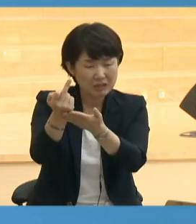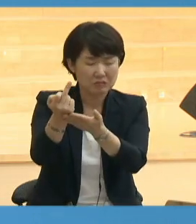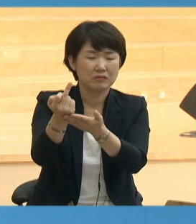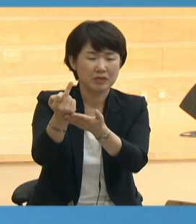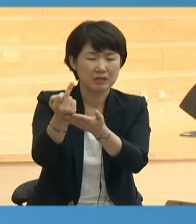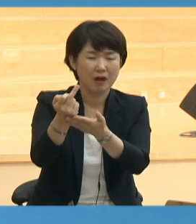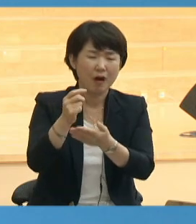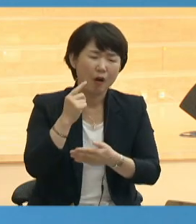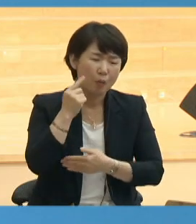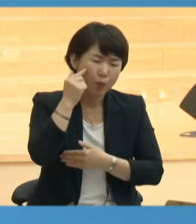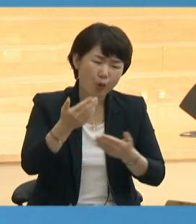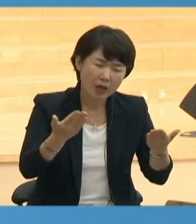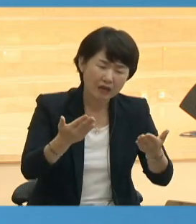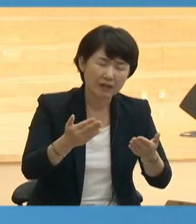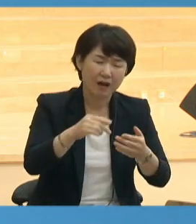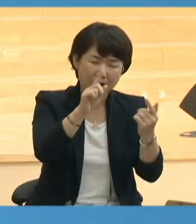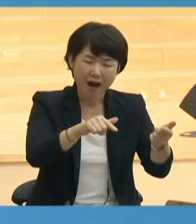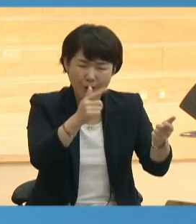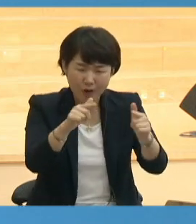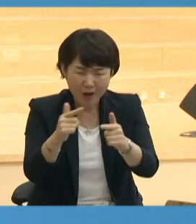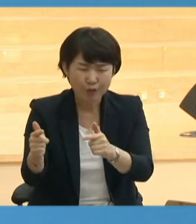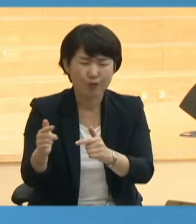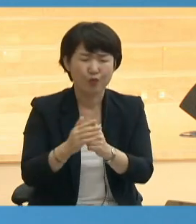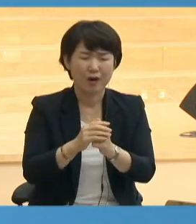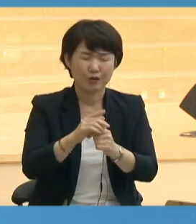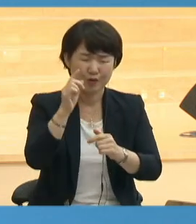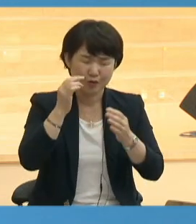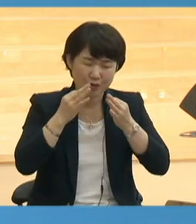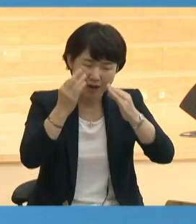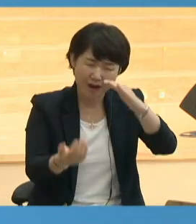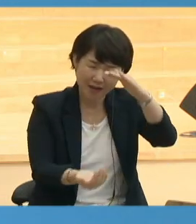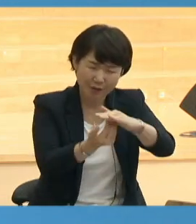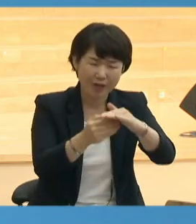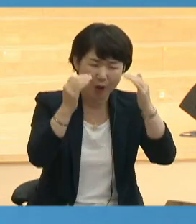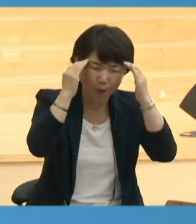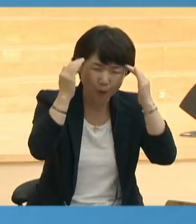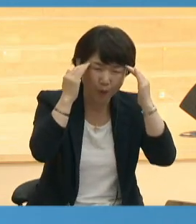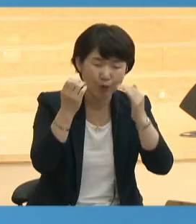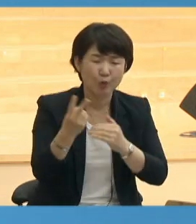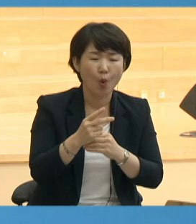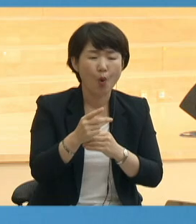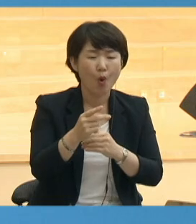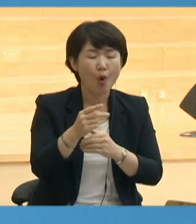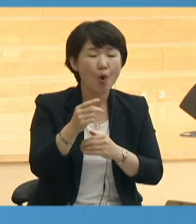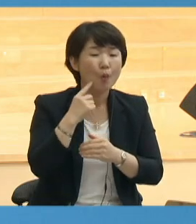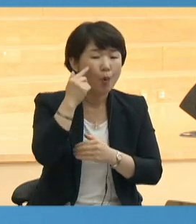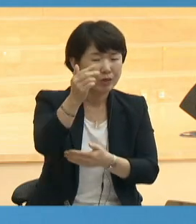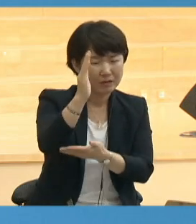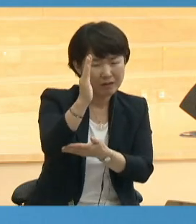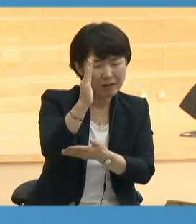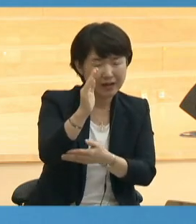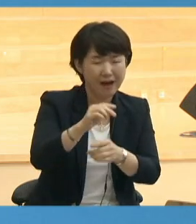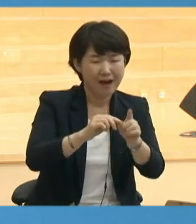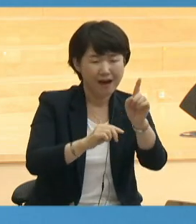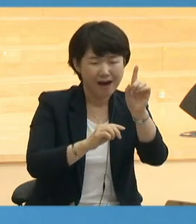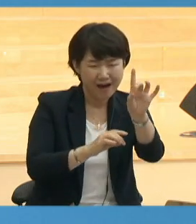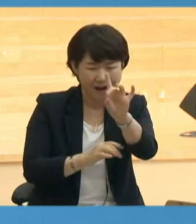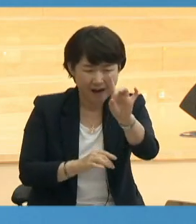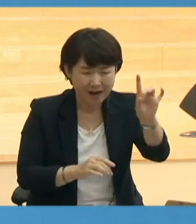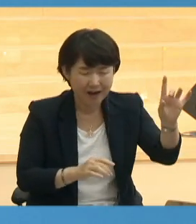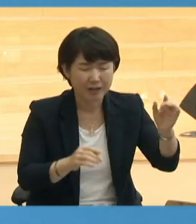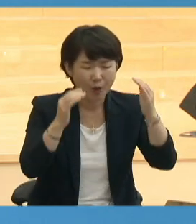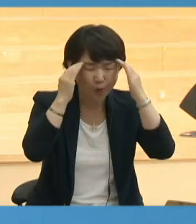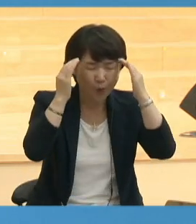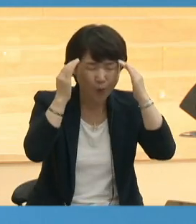하루하루가 최선을 위한 고통이 없고 설교 한편 한편이 그럼 고통의 삶 물으셨습니다